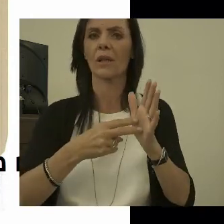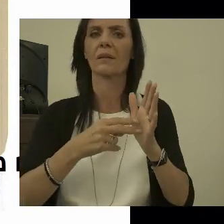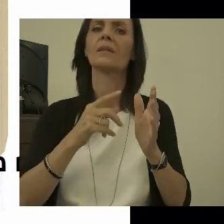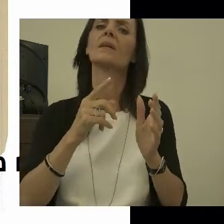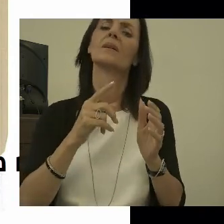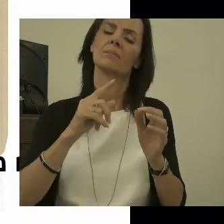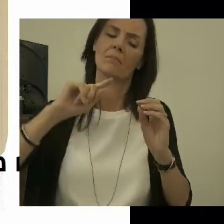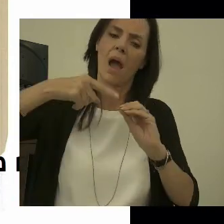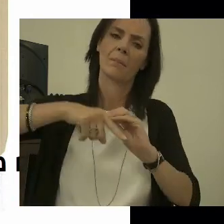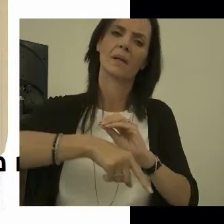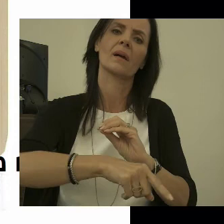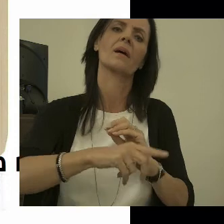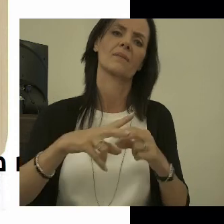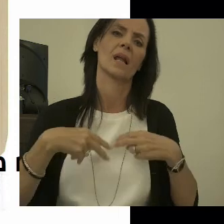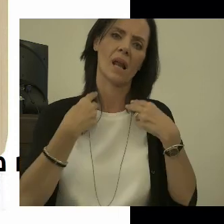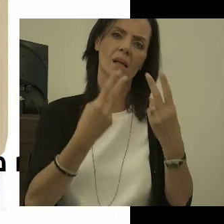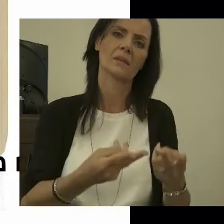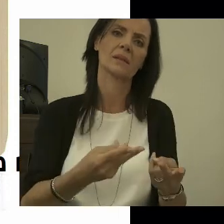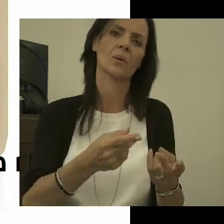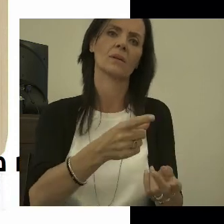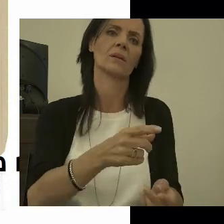בצורה יותר מעמיקה ולהחזיר אותה